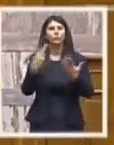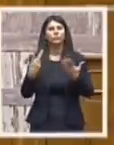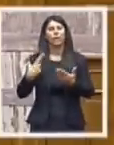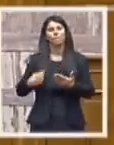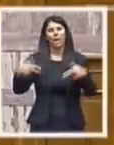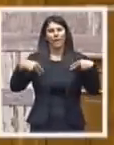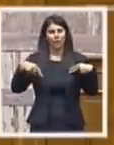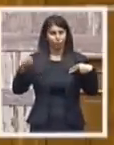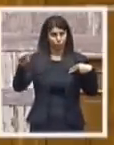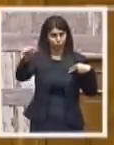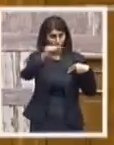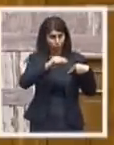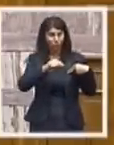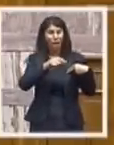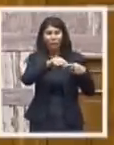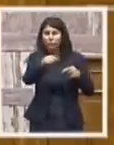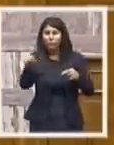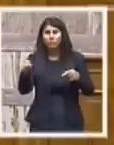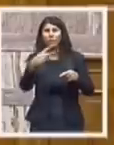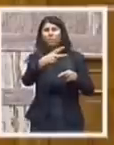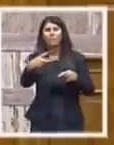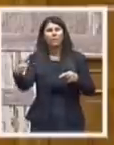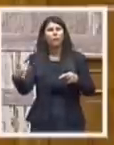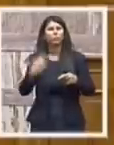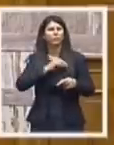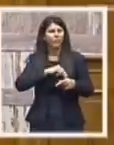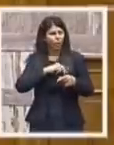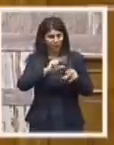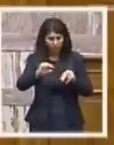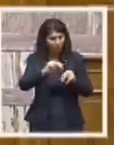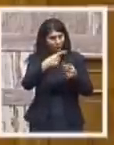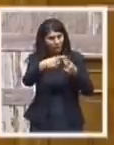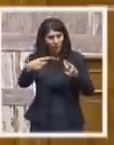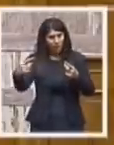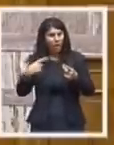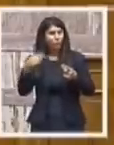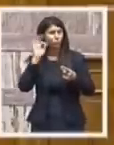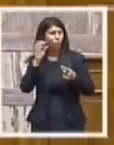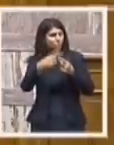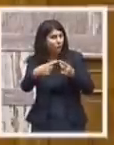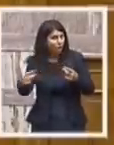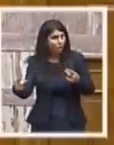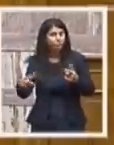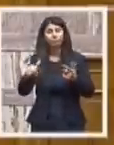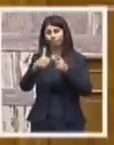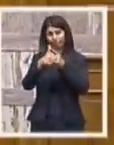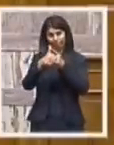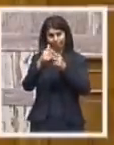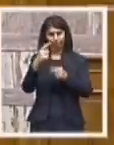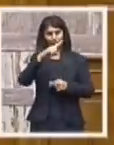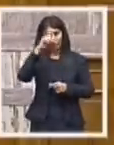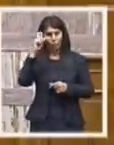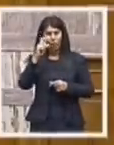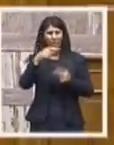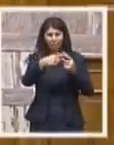κράτη-μέλη, καθένα από τα οποία έχει διαφορετικά συμφέροντα και επιδιώξεις. Επομένως, μία δυσκολία έγκυται στο